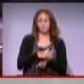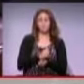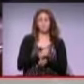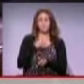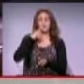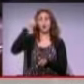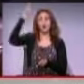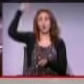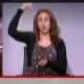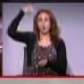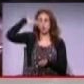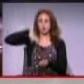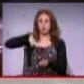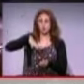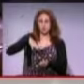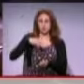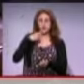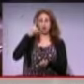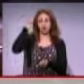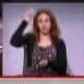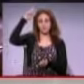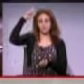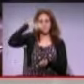أنزل إليه من ربه